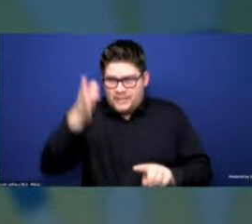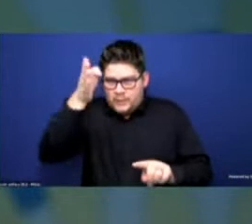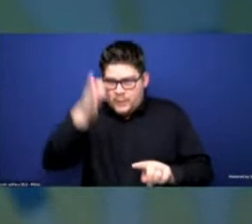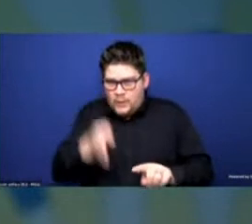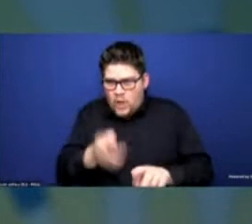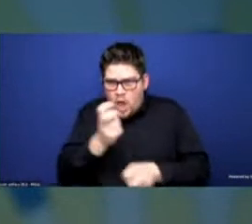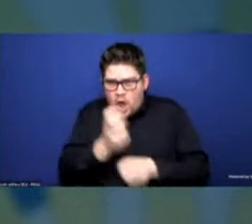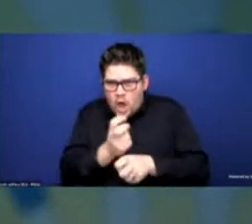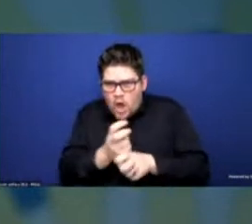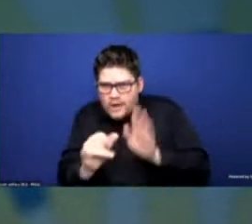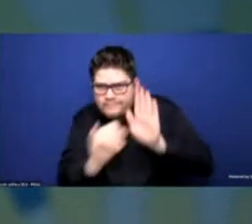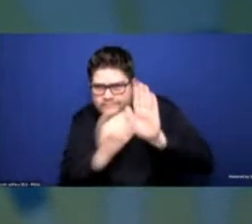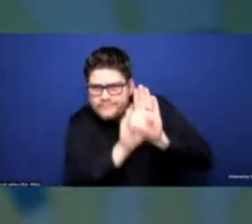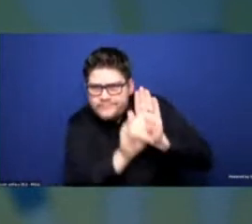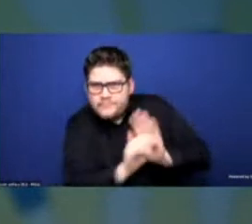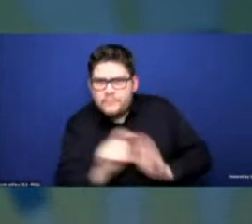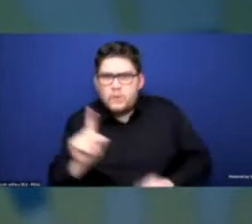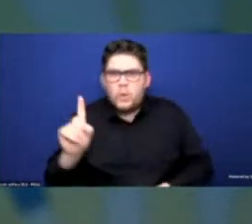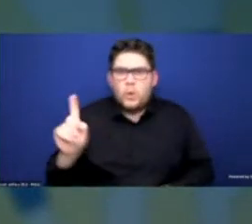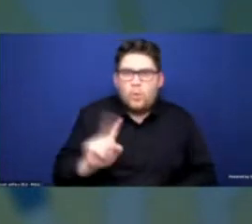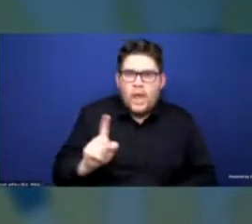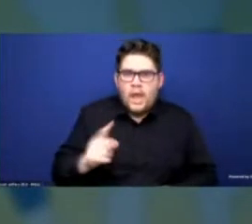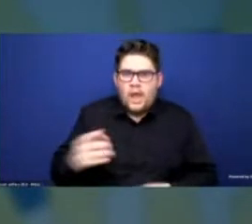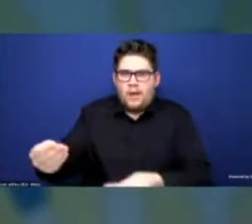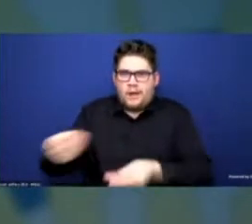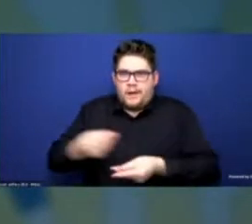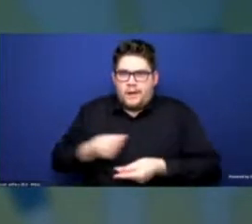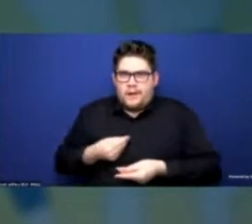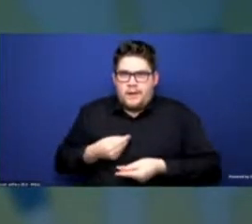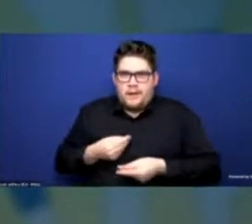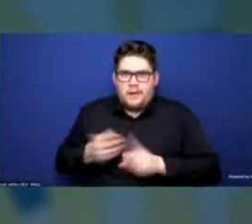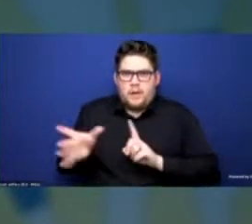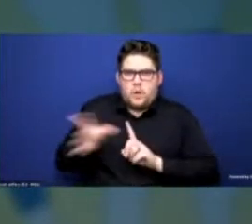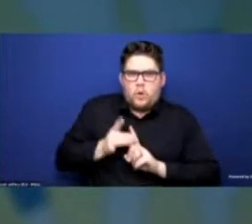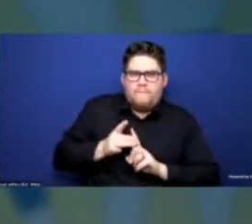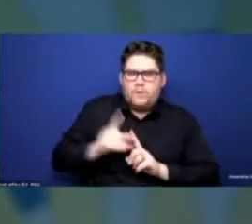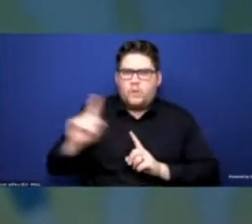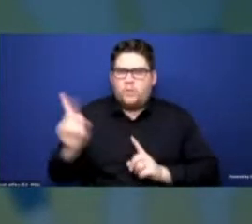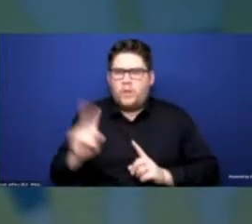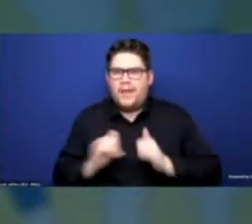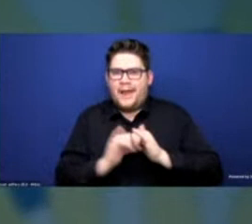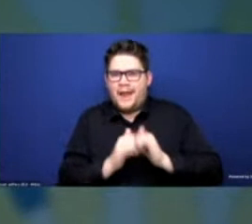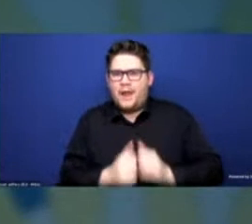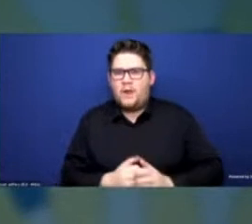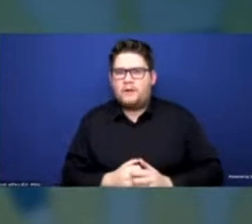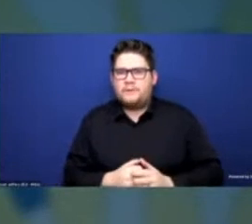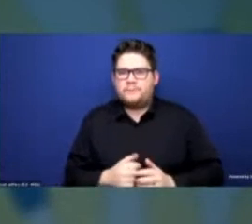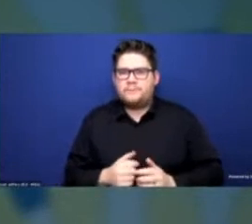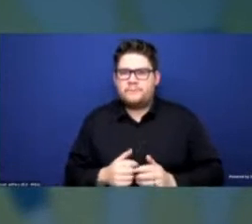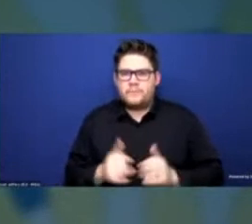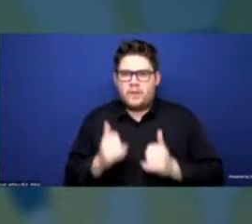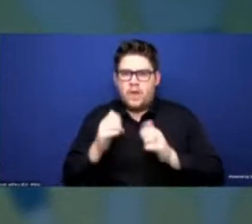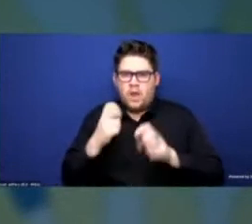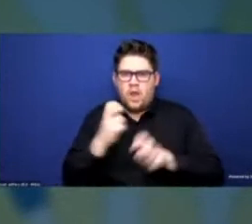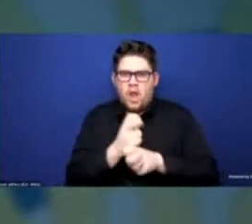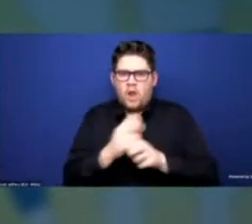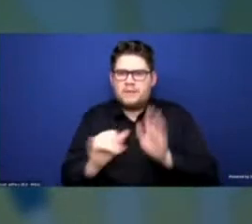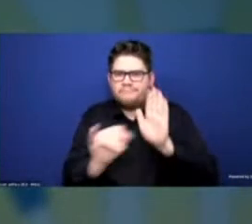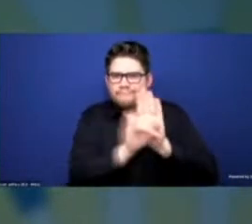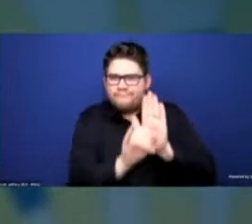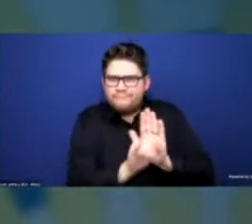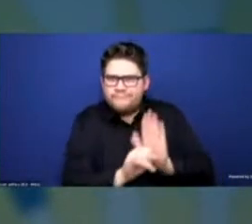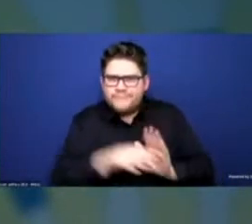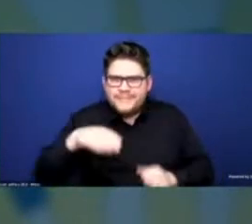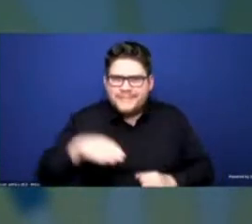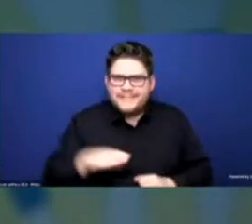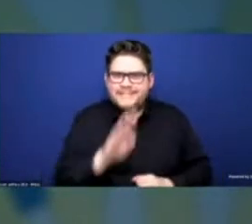determine 是 where people were 国际上 exposed 获得的 to COVID-19, 深蓝色的 and 是 that 表示已 gives 经 us 查清 also 楚 an 了是国内 indicator 获得的 of broader 而那个 transmission in 淡 the 蓝